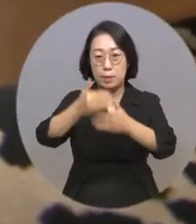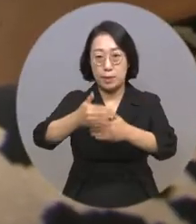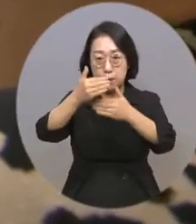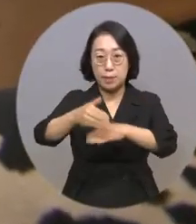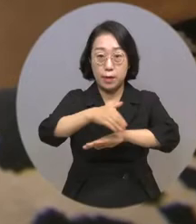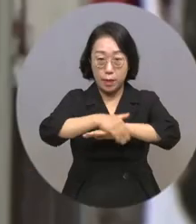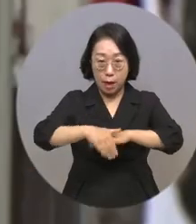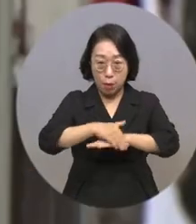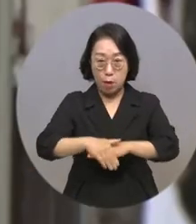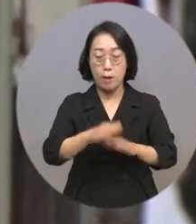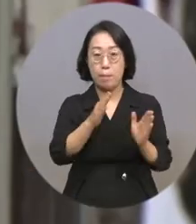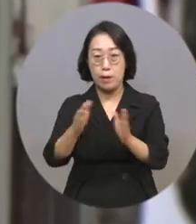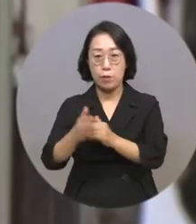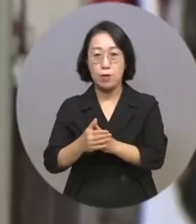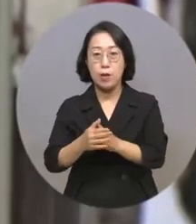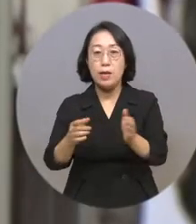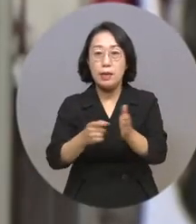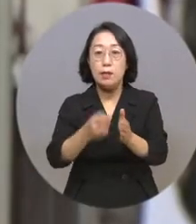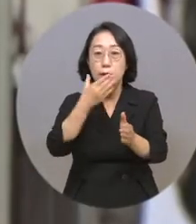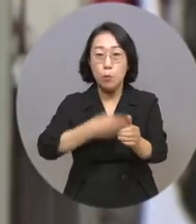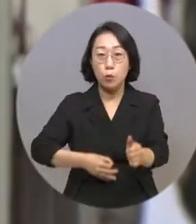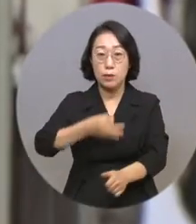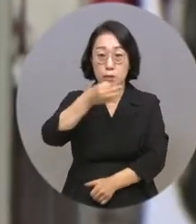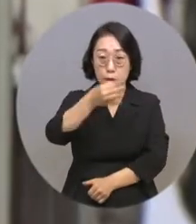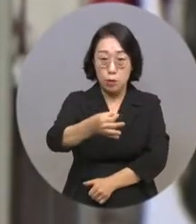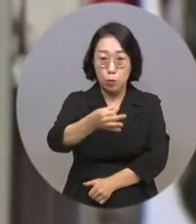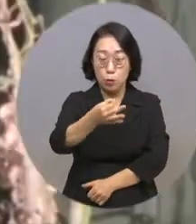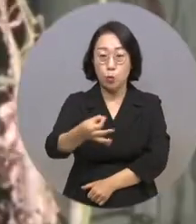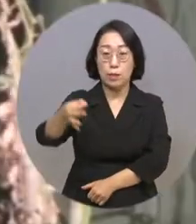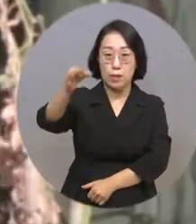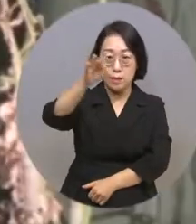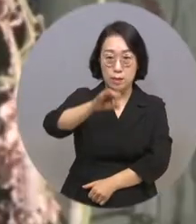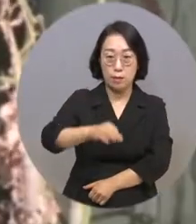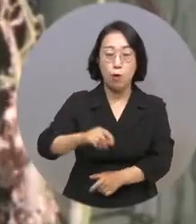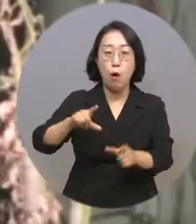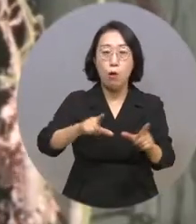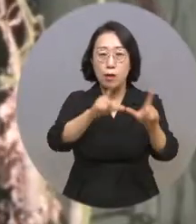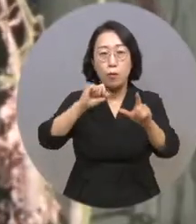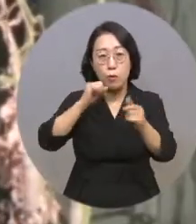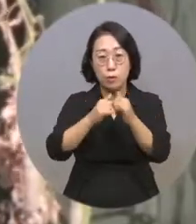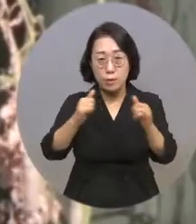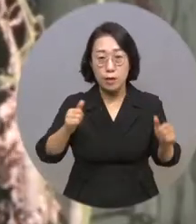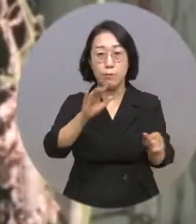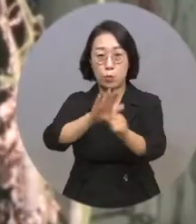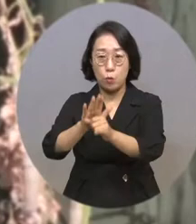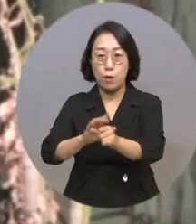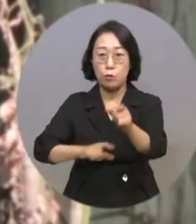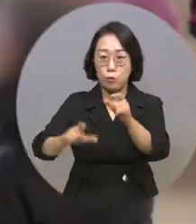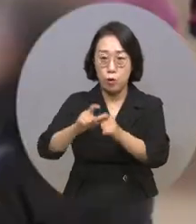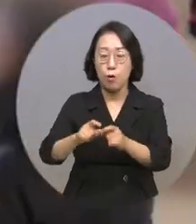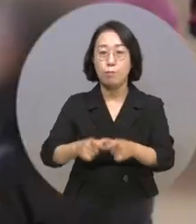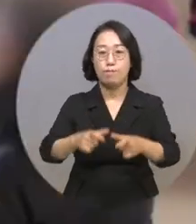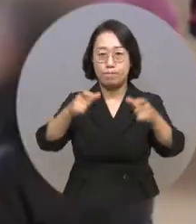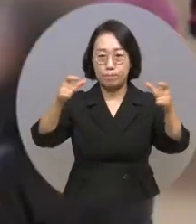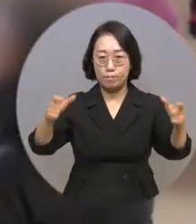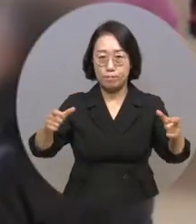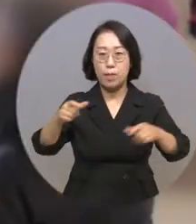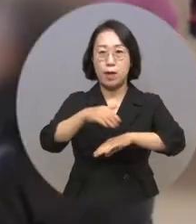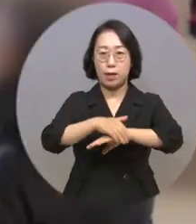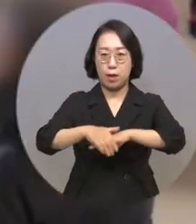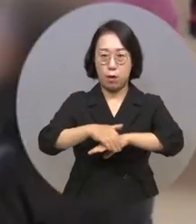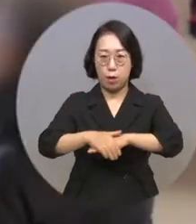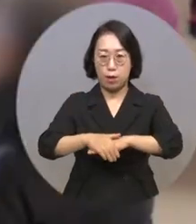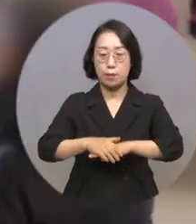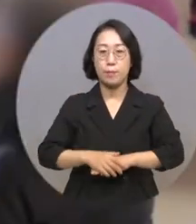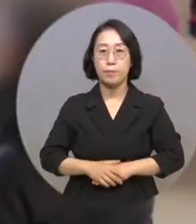마련하고 긴급복지제도의 지원금을 인상하는 등 취약계층 보호에 적극 나설 것이라고 밝혔습니다. 복지TV